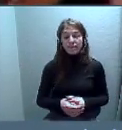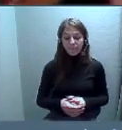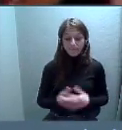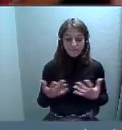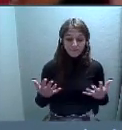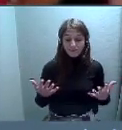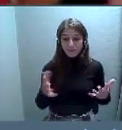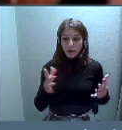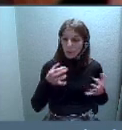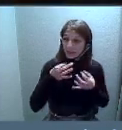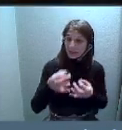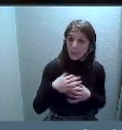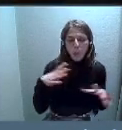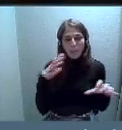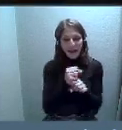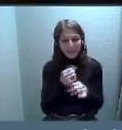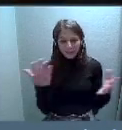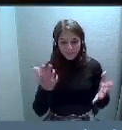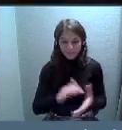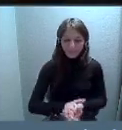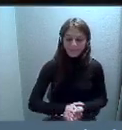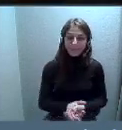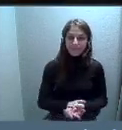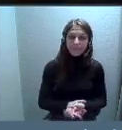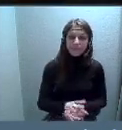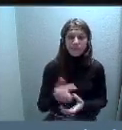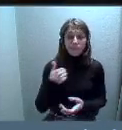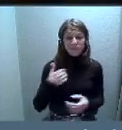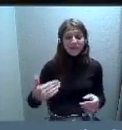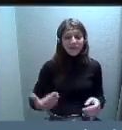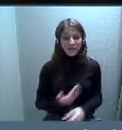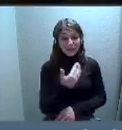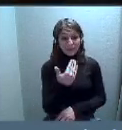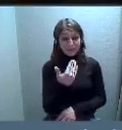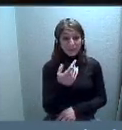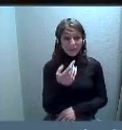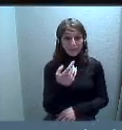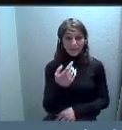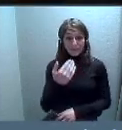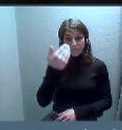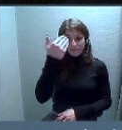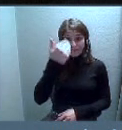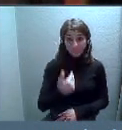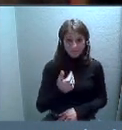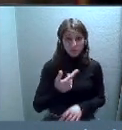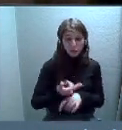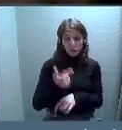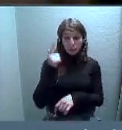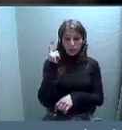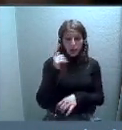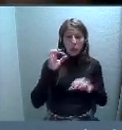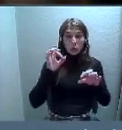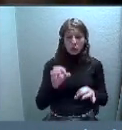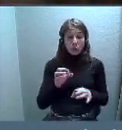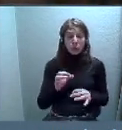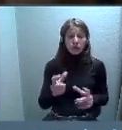comment dirais-je, pour résumer vite, j'ai été victime d'un début de tétraplégie il y a 2 ans, qui a fort heureusement pu